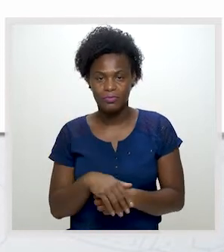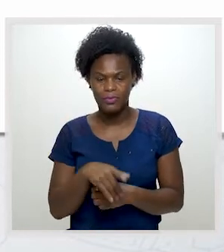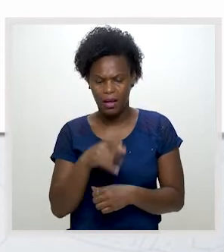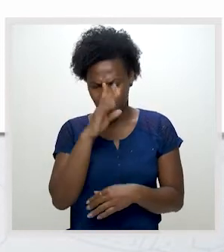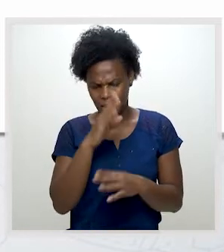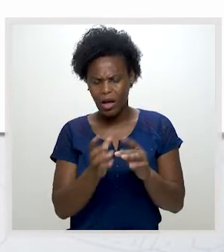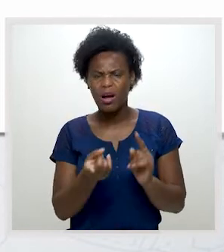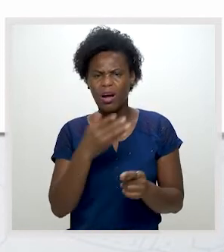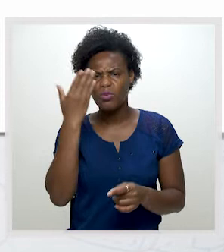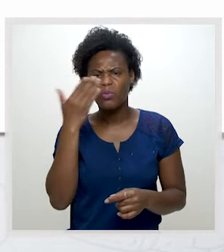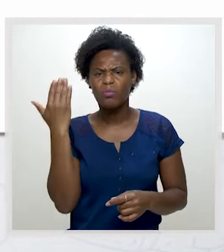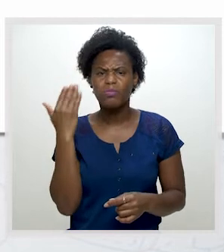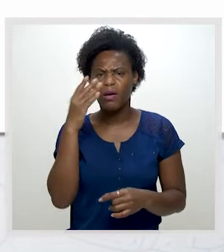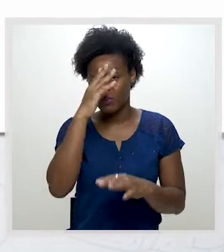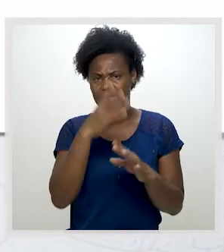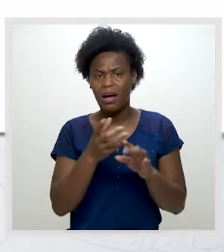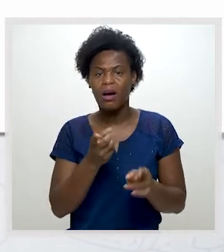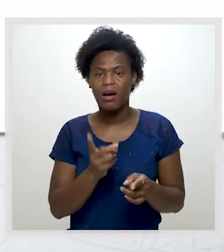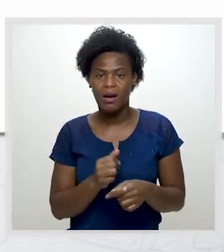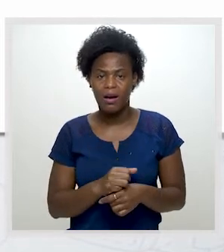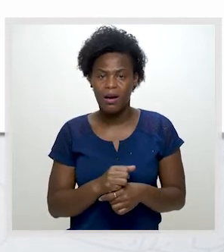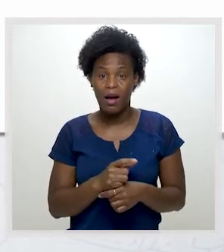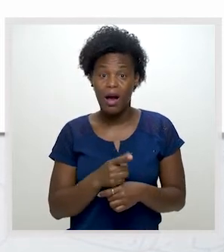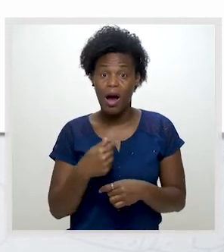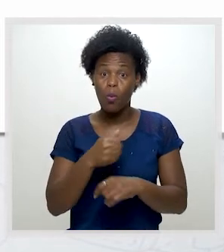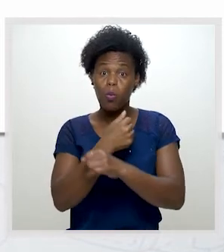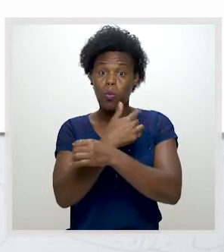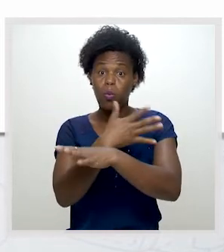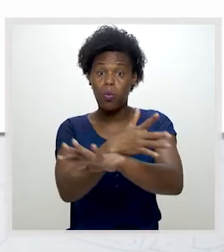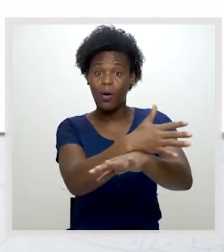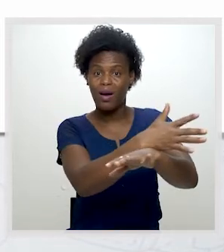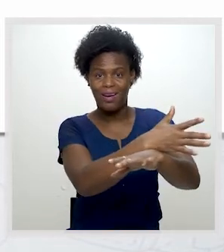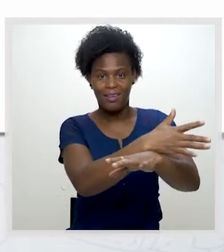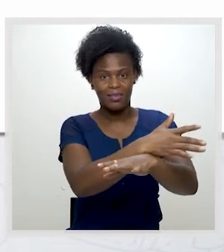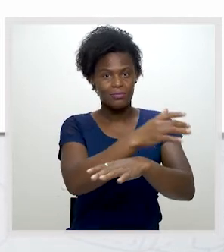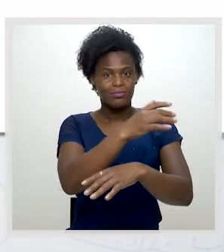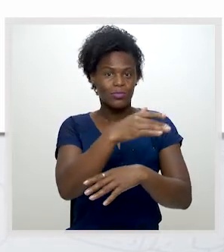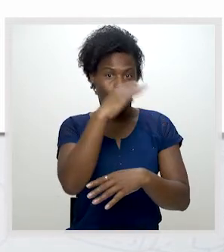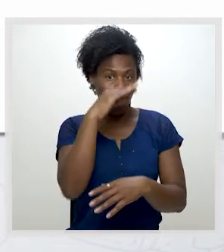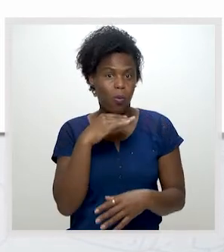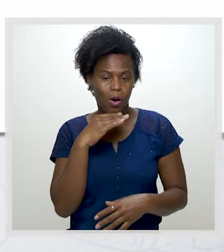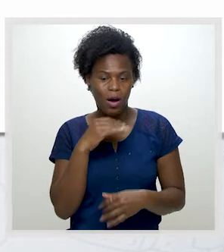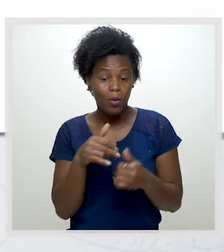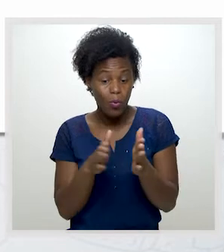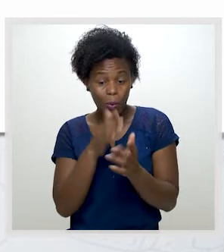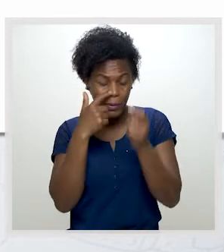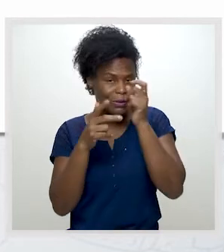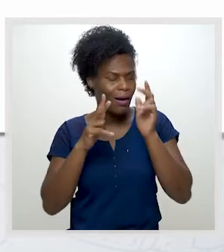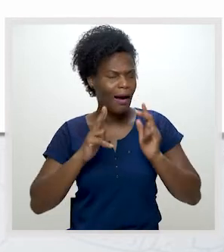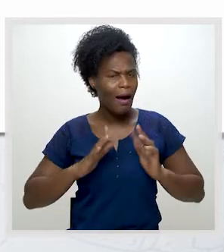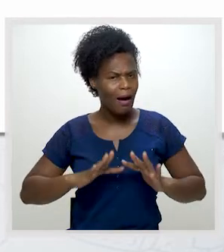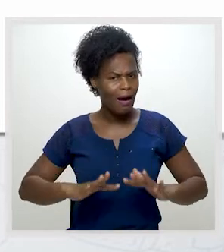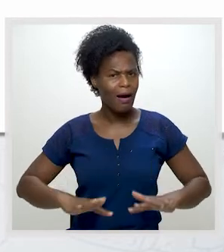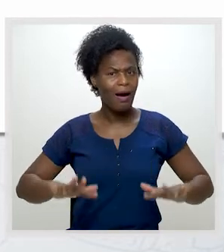qui s'est passé ce jour-là? Il y a eu un incendie dans une chambre. Tout le monde est resté